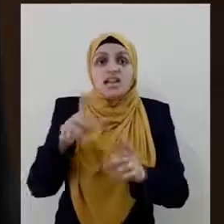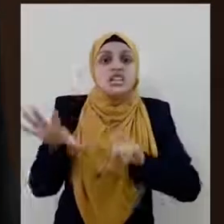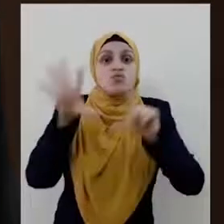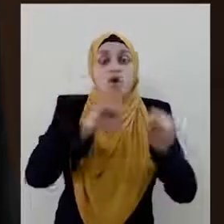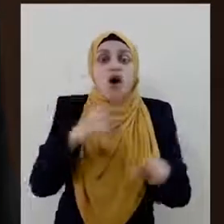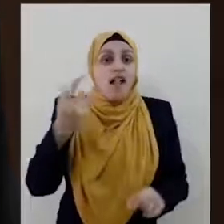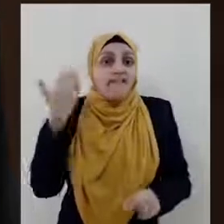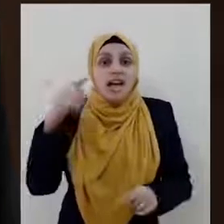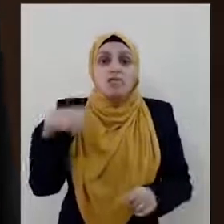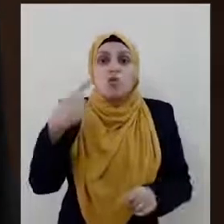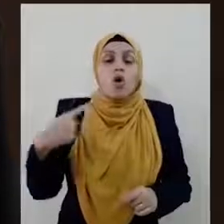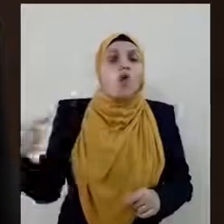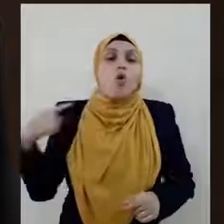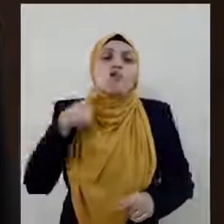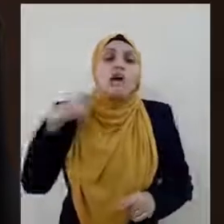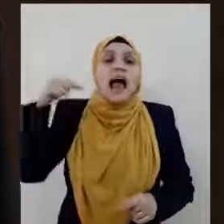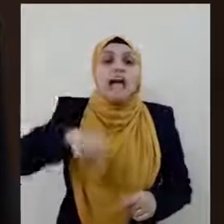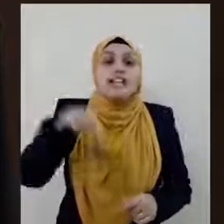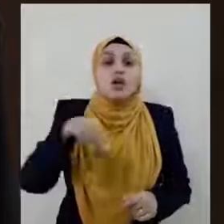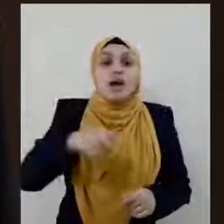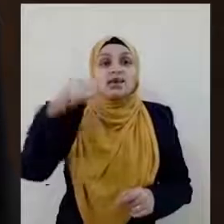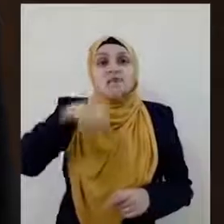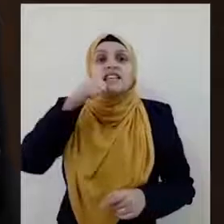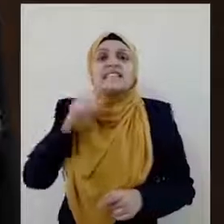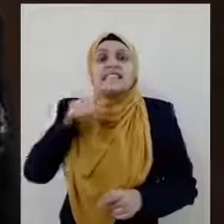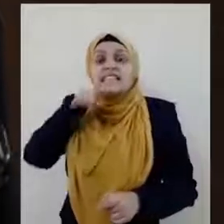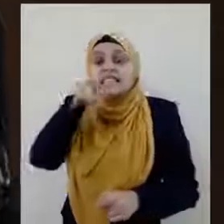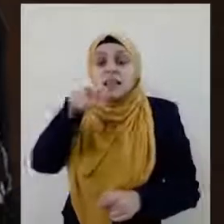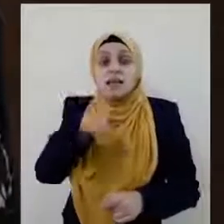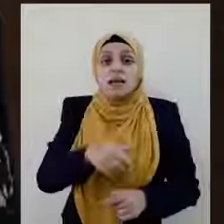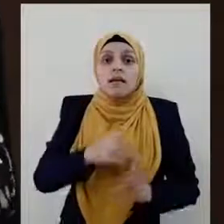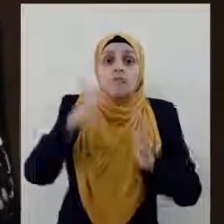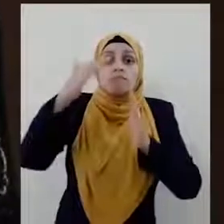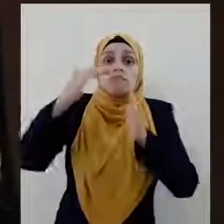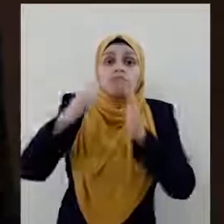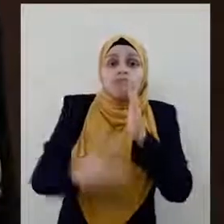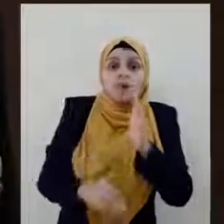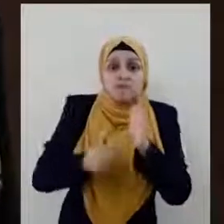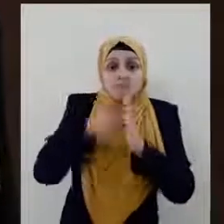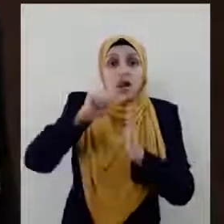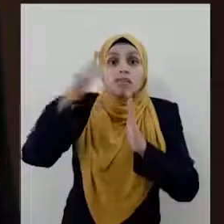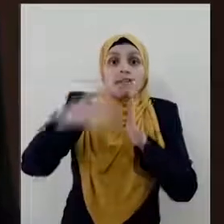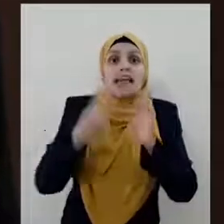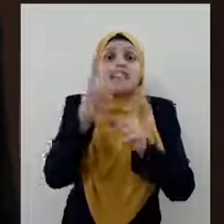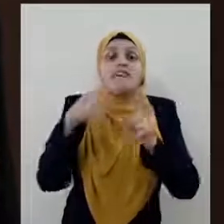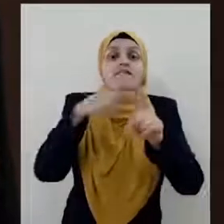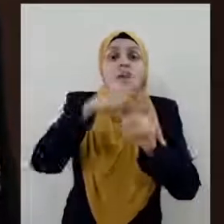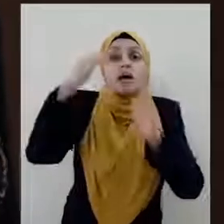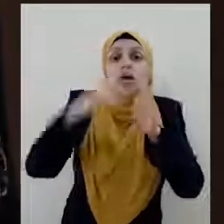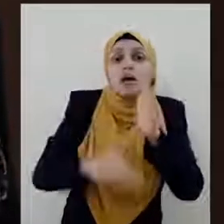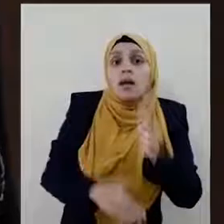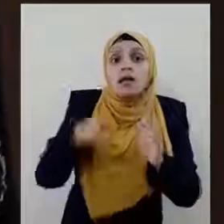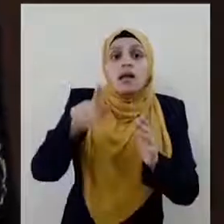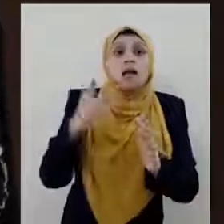في تقريرها الأسبوع اللي فات إن الخسائر لحد دلوقتي من اللي حصل في الصين بس تراجع النمو بنسبة